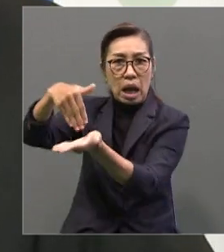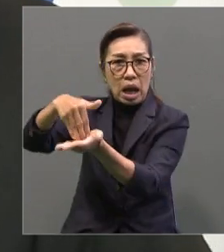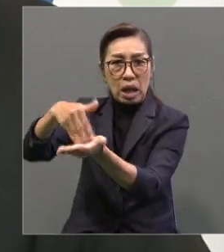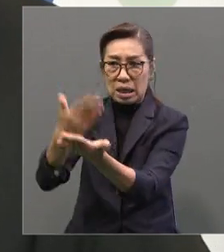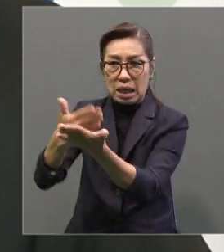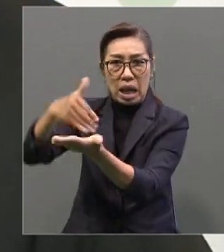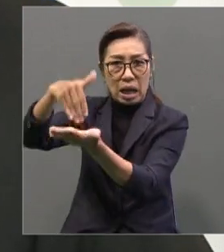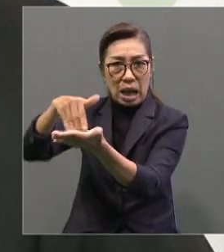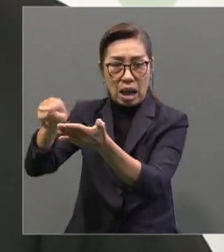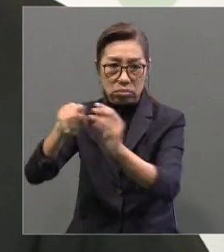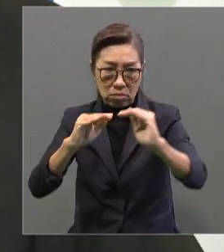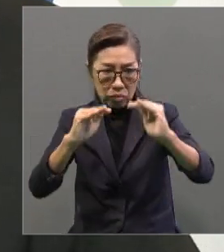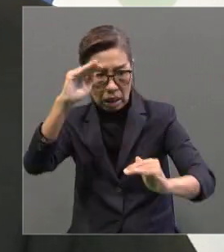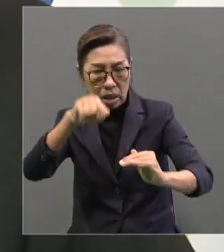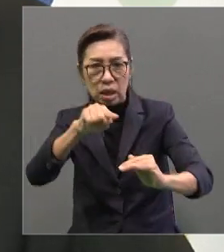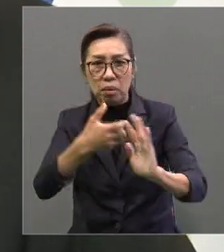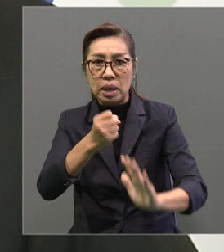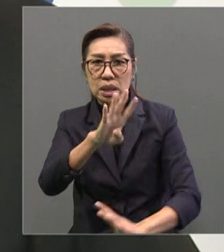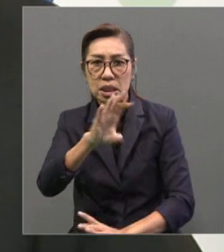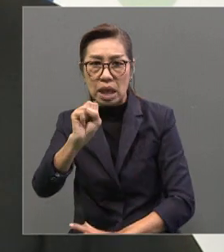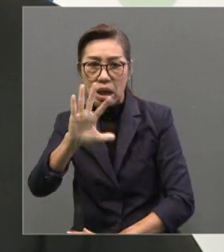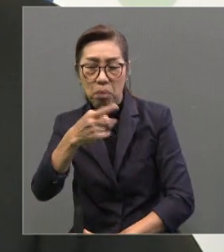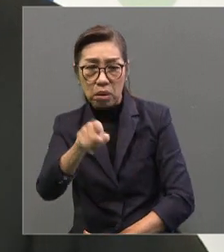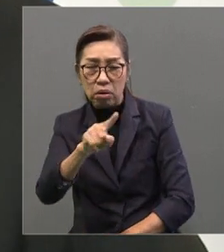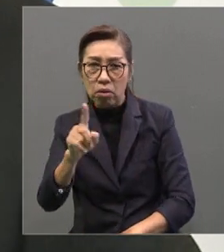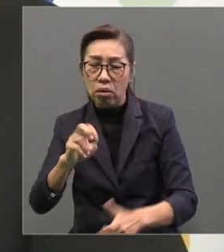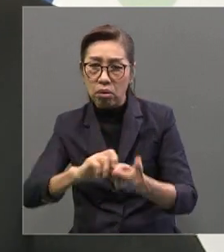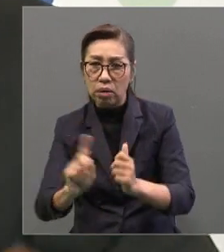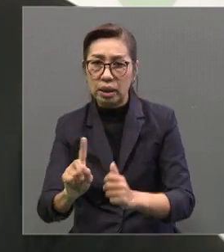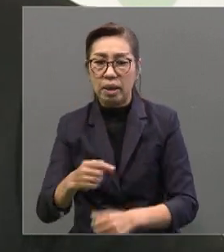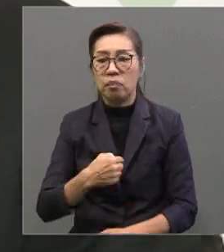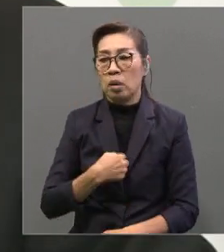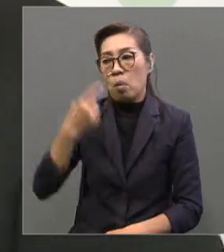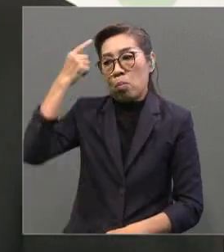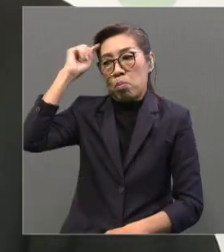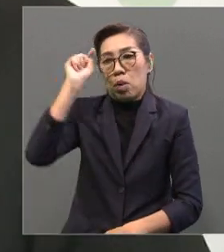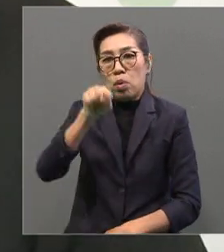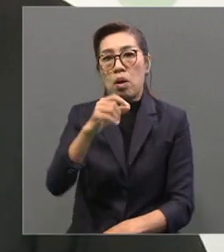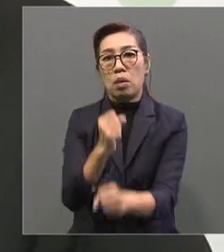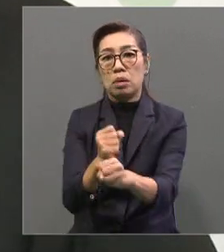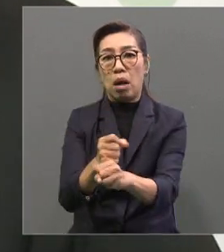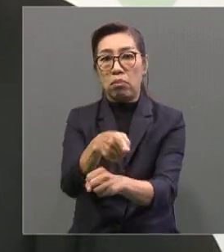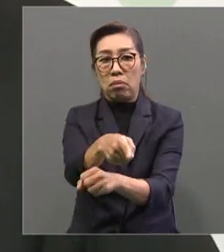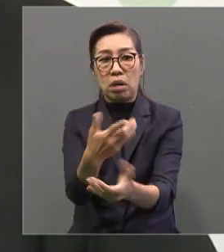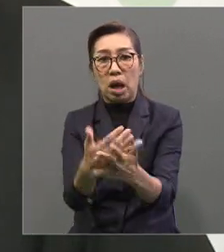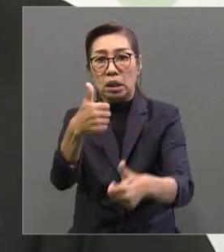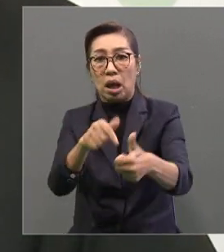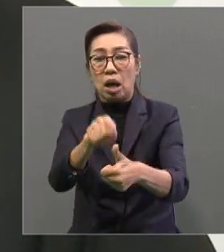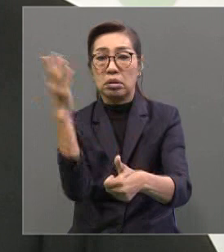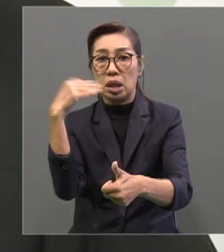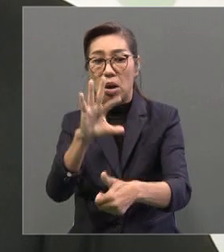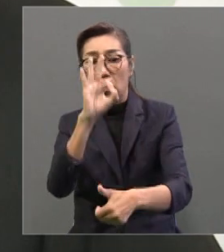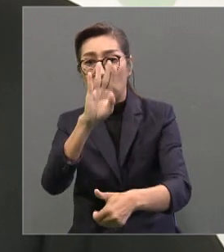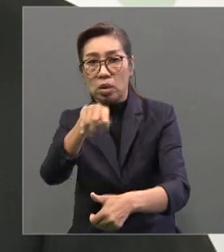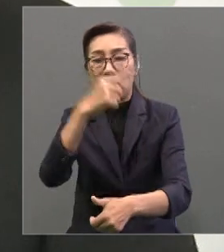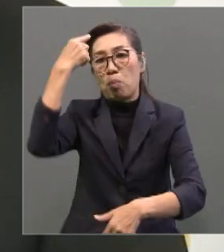เด็นนี้ว่ายังไงบ้างมันจะเกิดการทุจริตหรือการทุจริ ตอันนี้ไม่ทราบเลยนะแต่ว่ามันกระบวนการมันเกิดก่อนที่เราเข้ามาก็คงต้องไปตรวจสอบอีกทีว่ามีการแข่